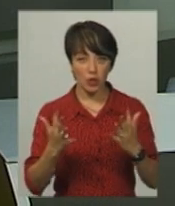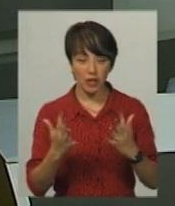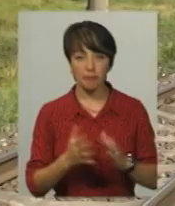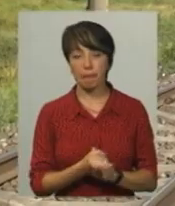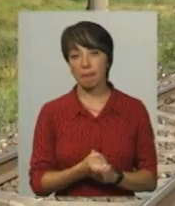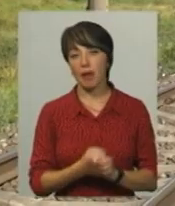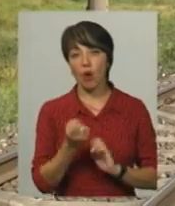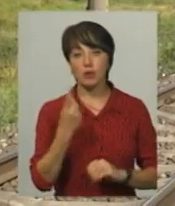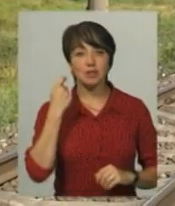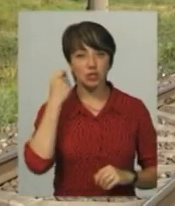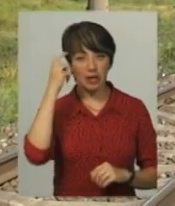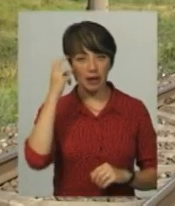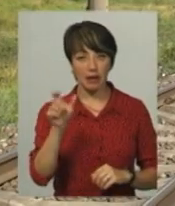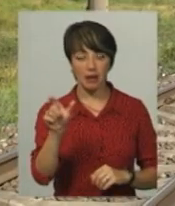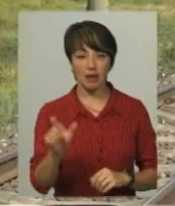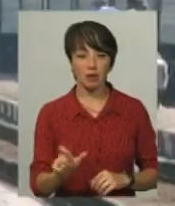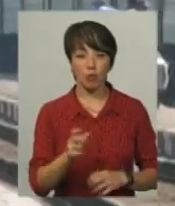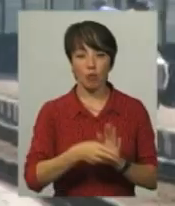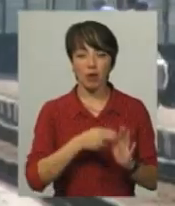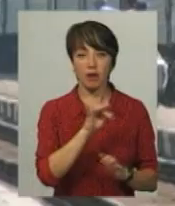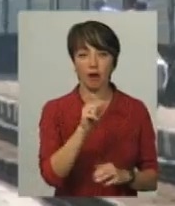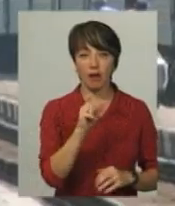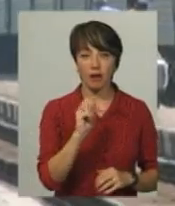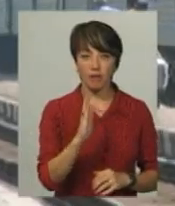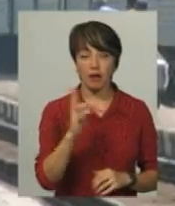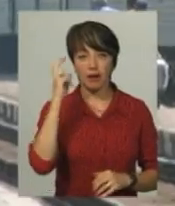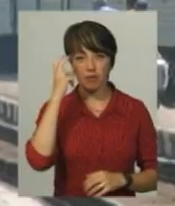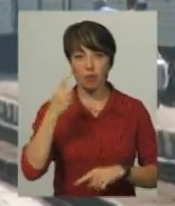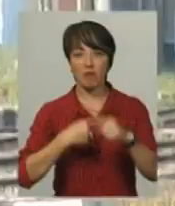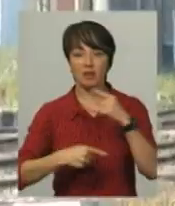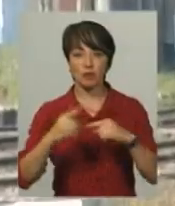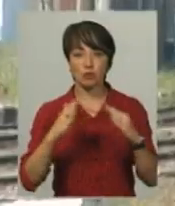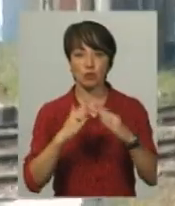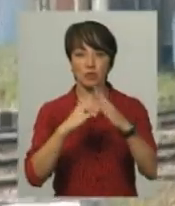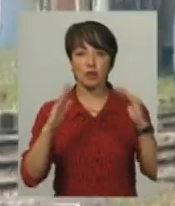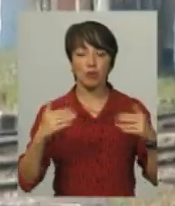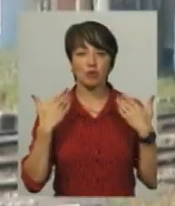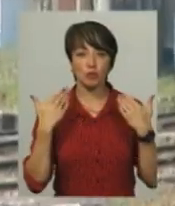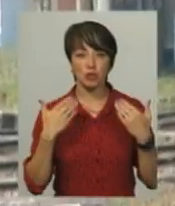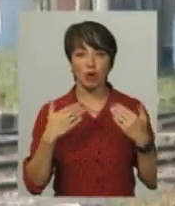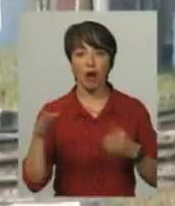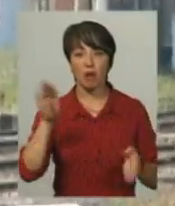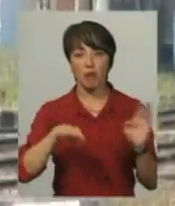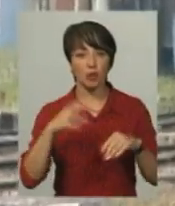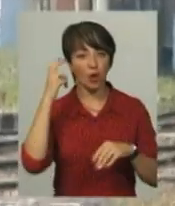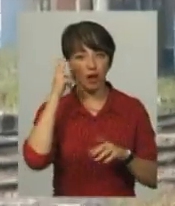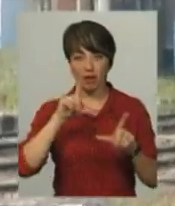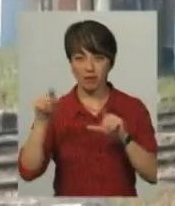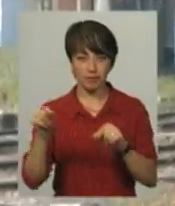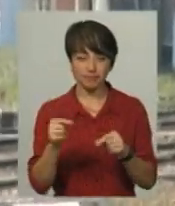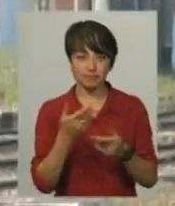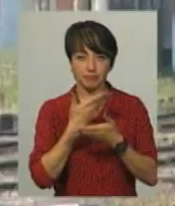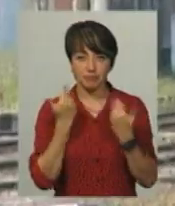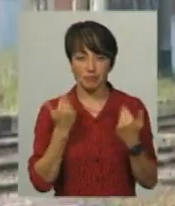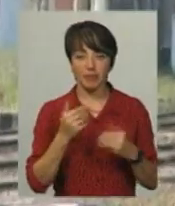Нагадаю, 11-річний киянин потягом Рахів-Київ повертався додому з табору відпочинку з Карпат. До Києва він не доїхав.